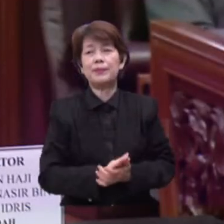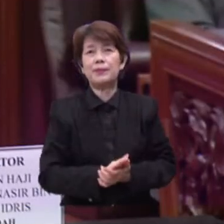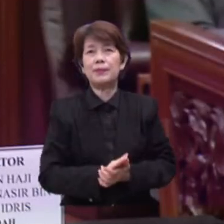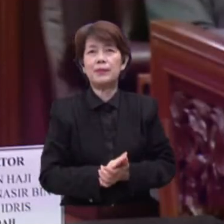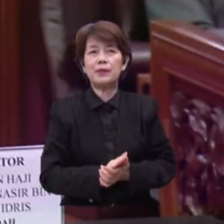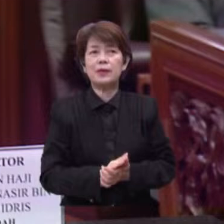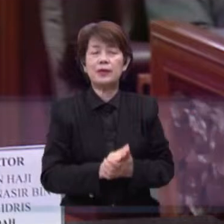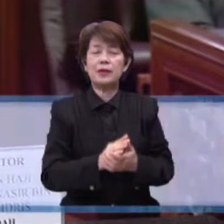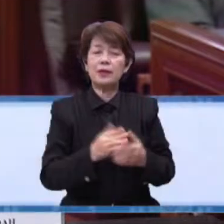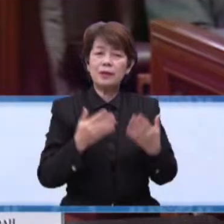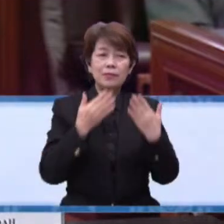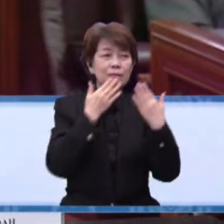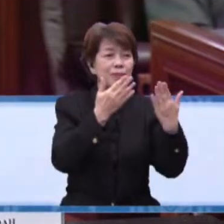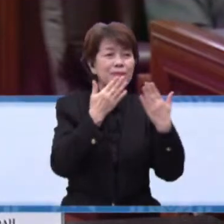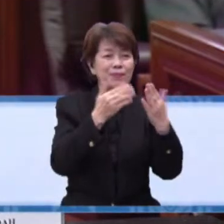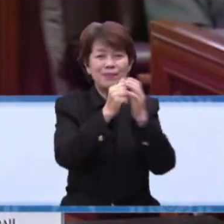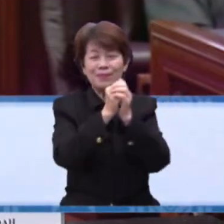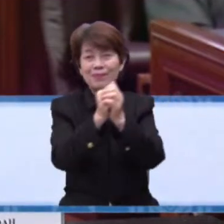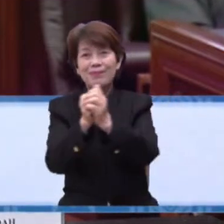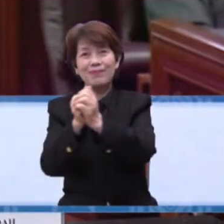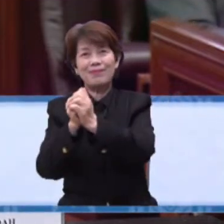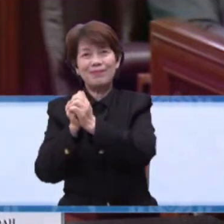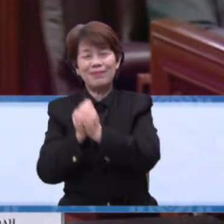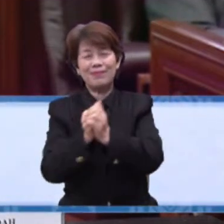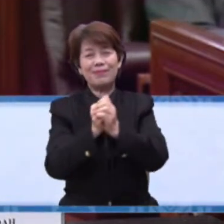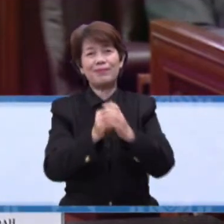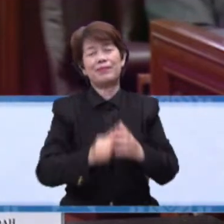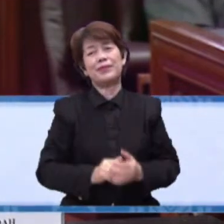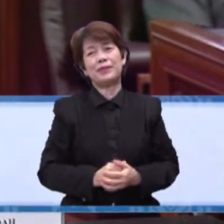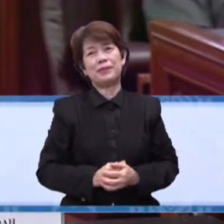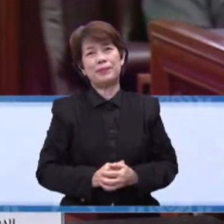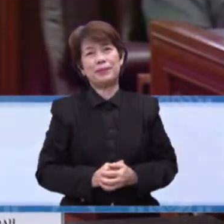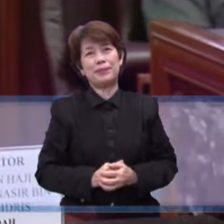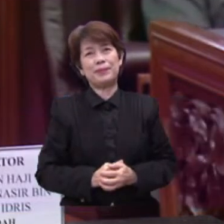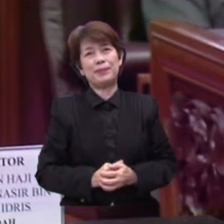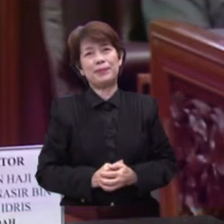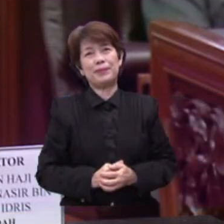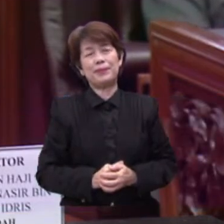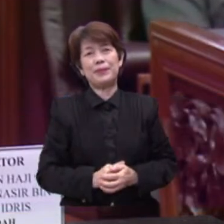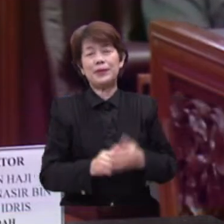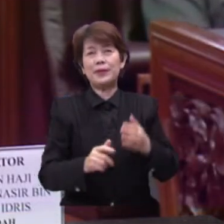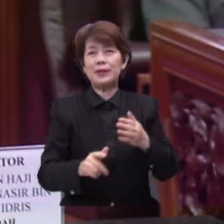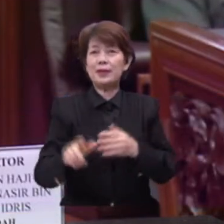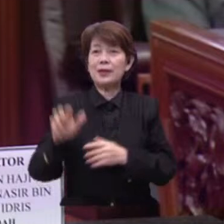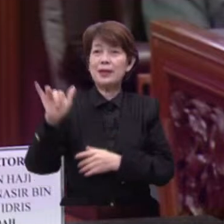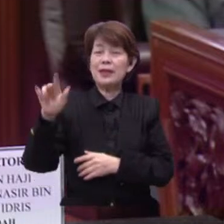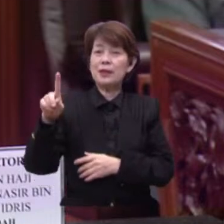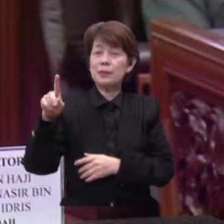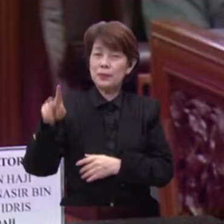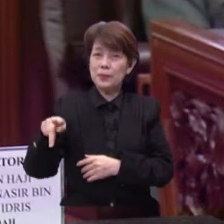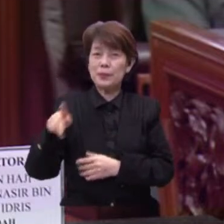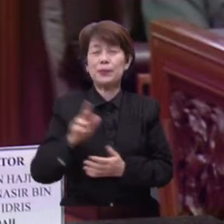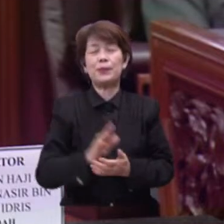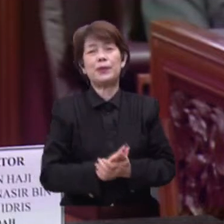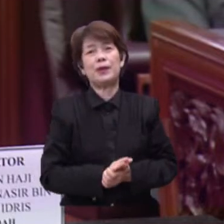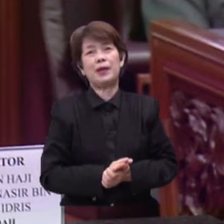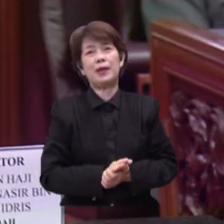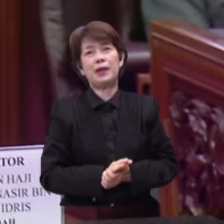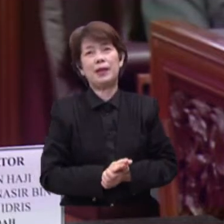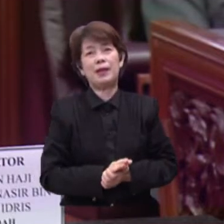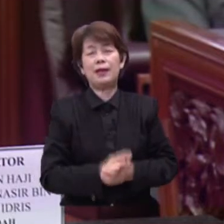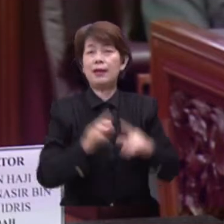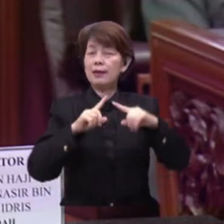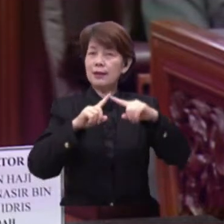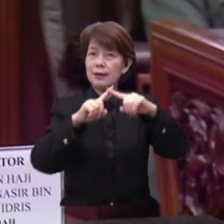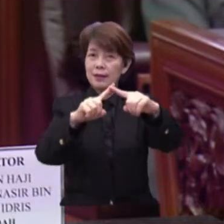untuk Jaken Tania kepada yang dibentuk dewan